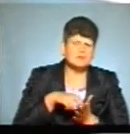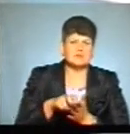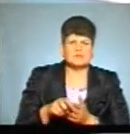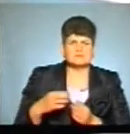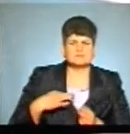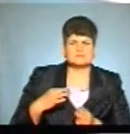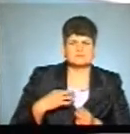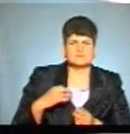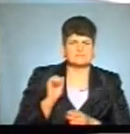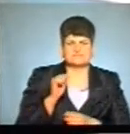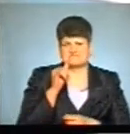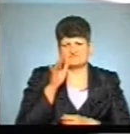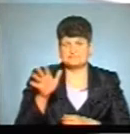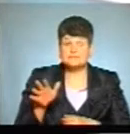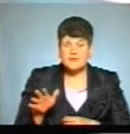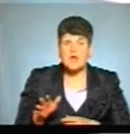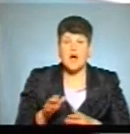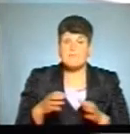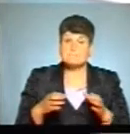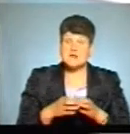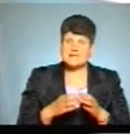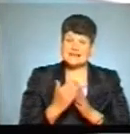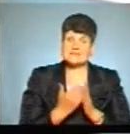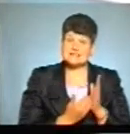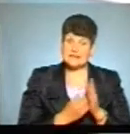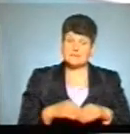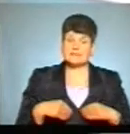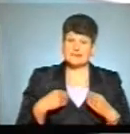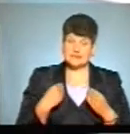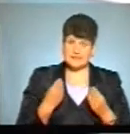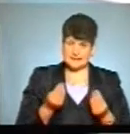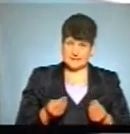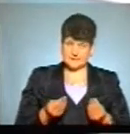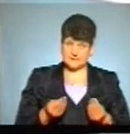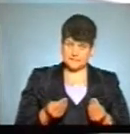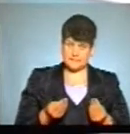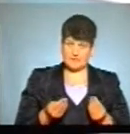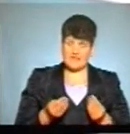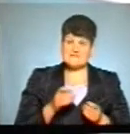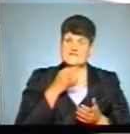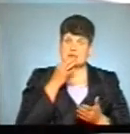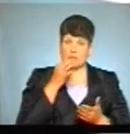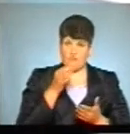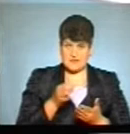не достукаються. Партійна система вона дає перш за все, тобто, що відповідальність за